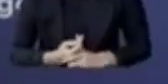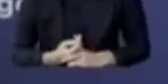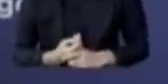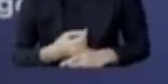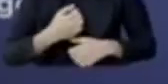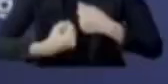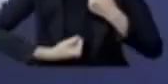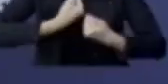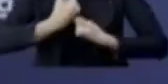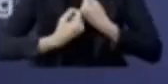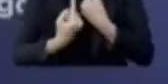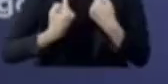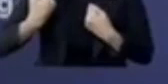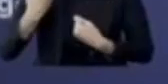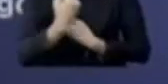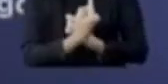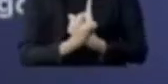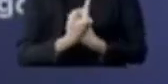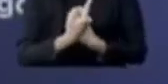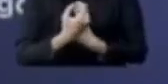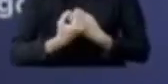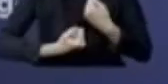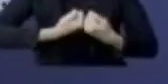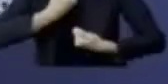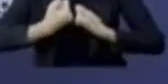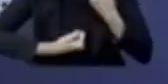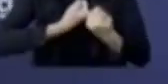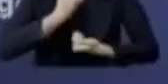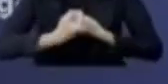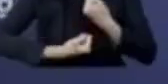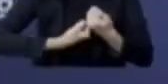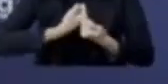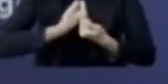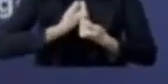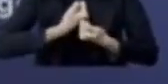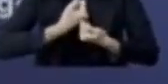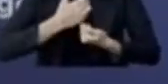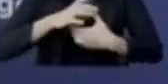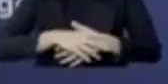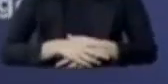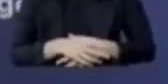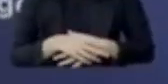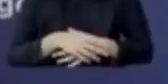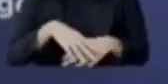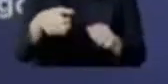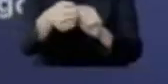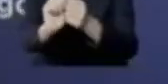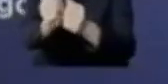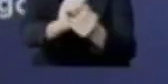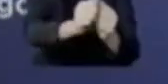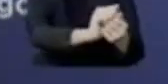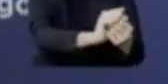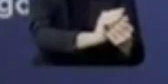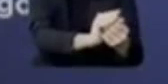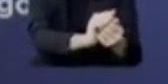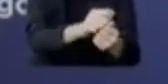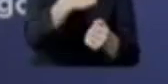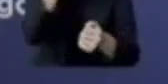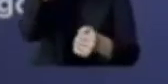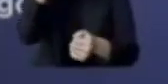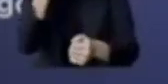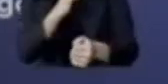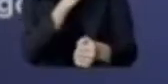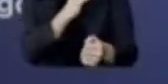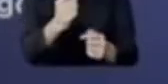kita lakukan untuk secara agresif melakukan tracing, penelusuran